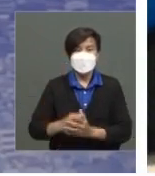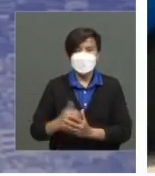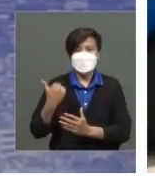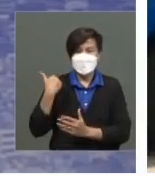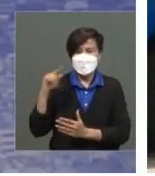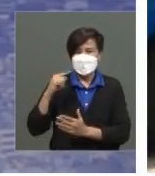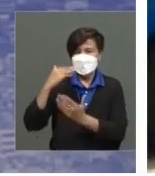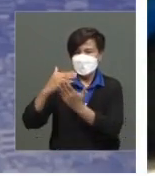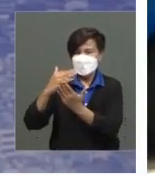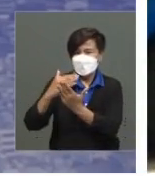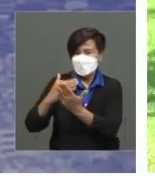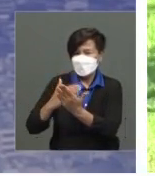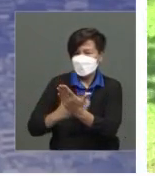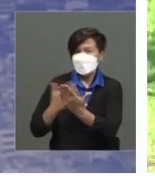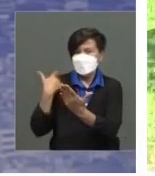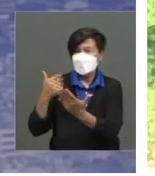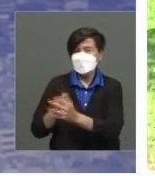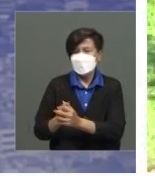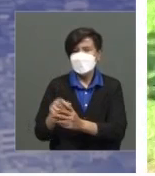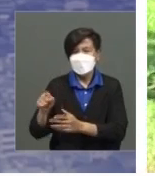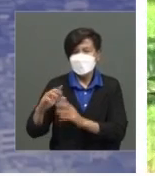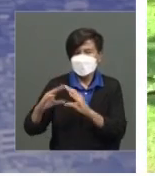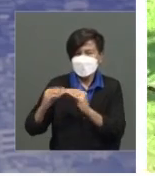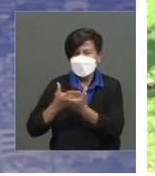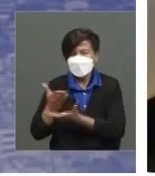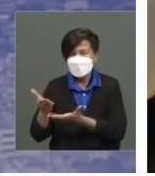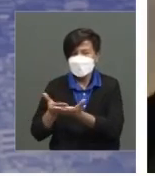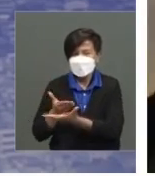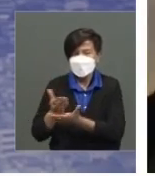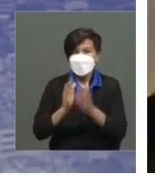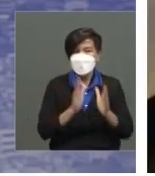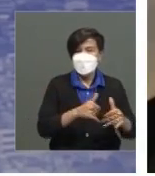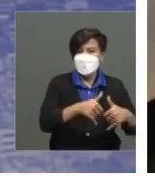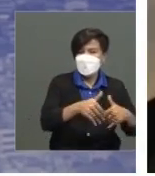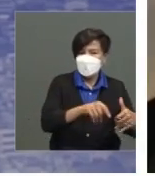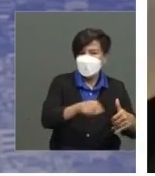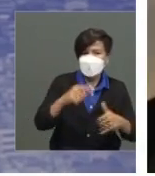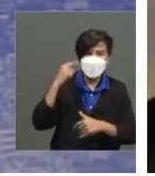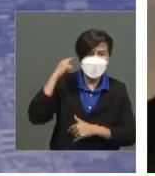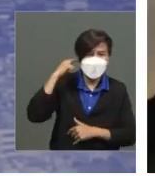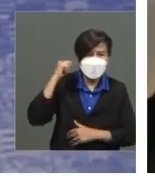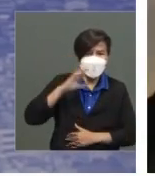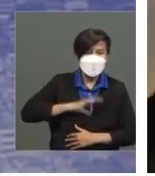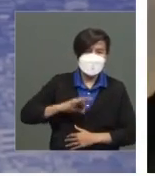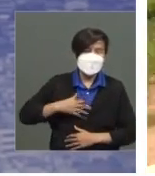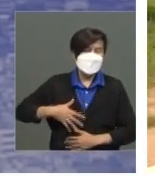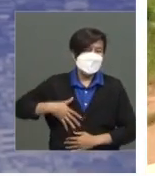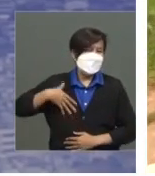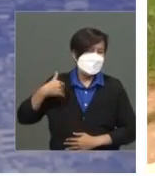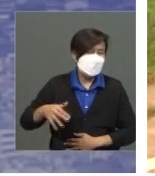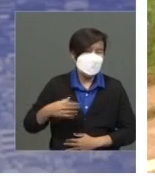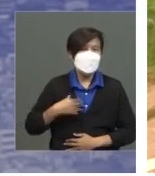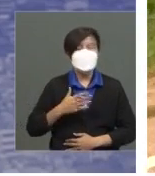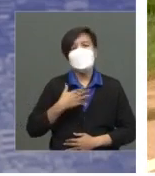สาธารณสุขหรือบุคลากรสาธารณสุขที่อยู่ปลายทางไม่ใช่อยู่ดีๆคุณติดเชื้อแล้วขับรถไปเองโดยที่ไม่บอก